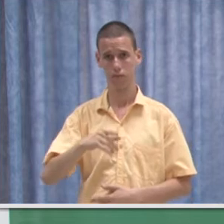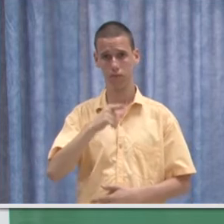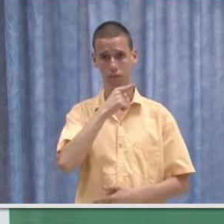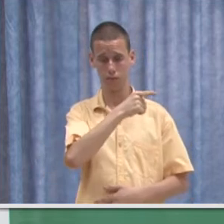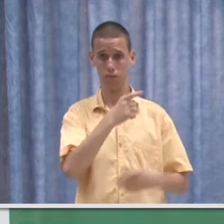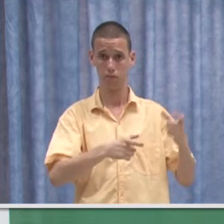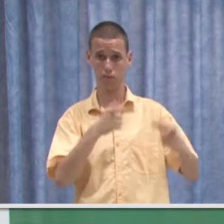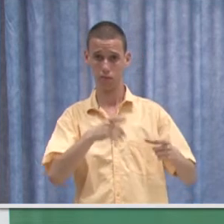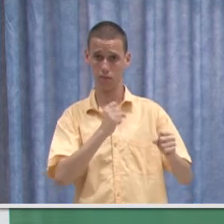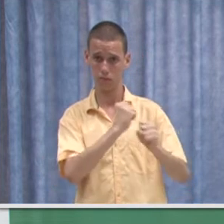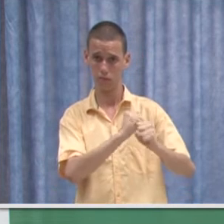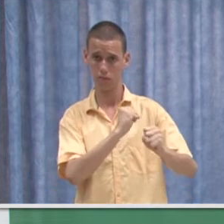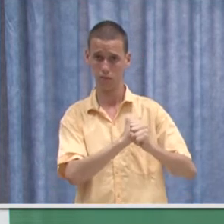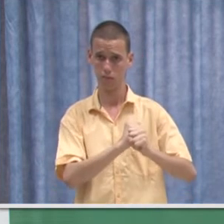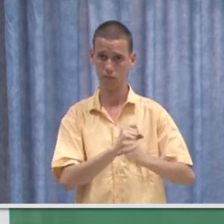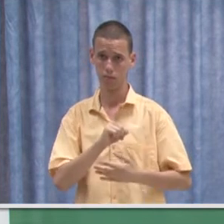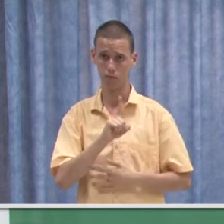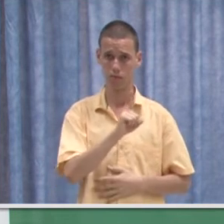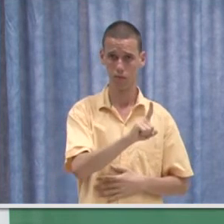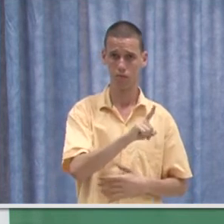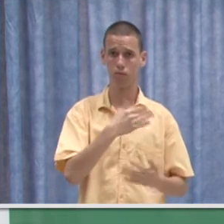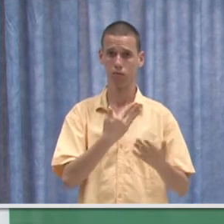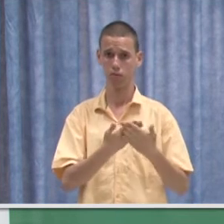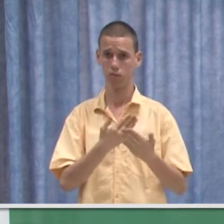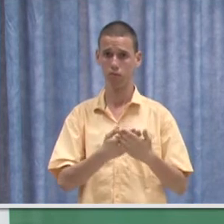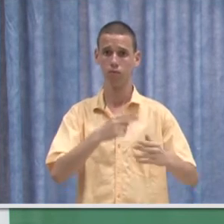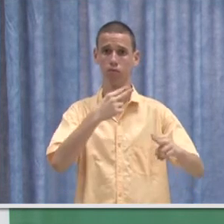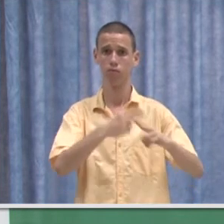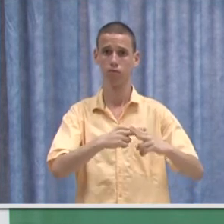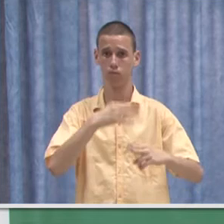eu une chance de tourner si on fait ce test COVID-19 et négatif.